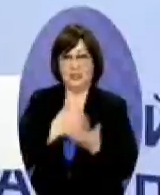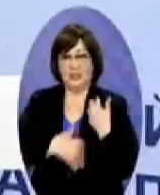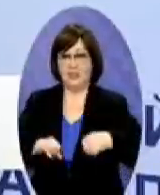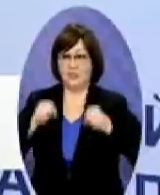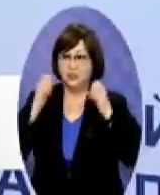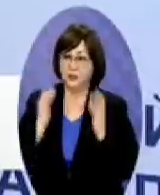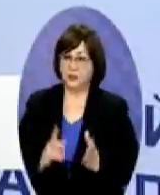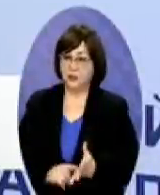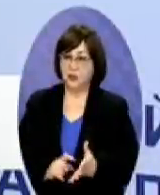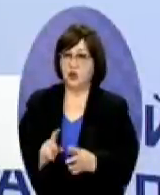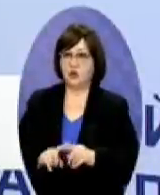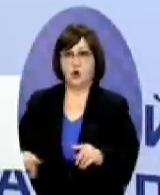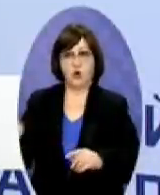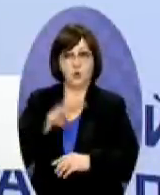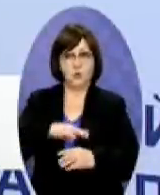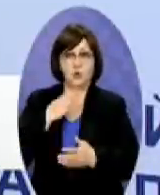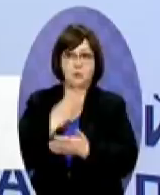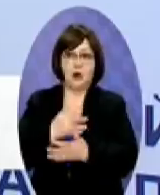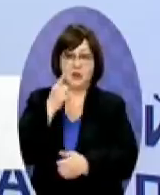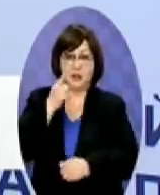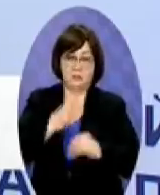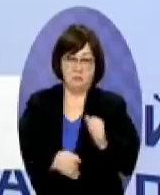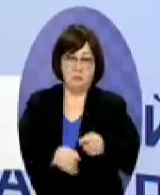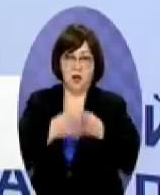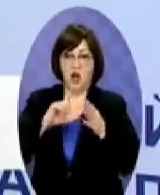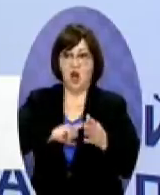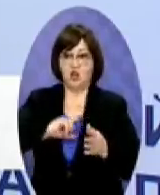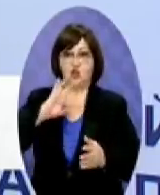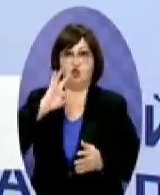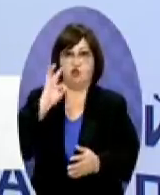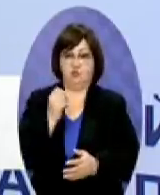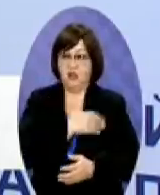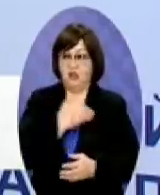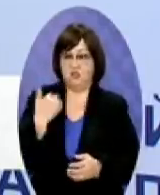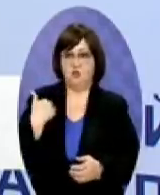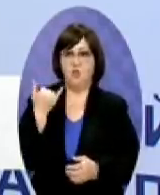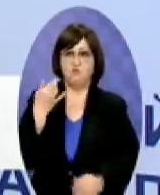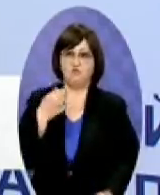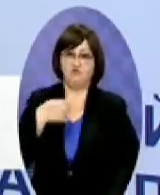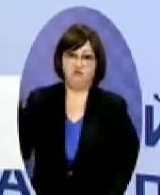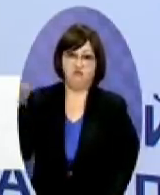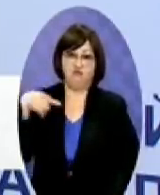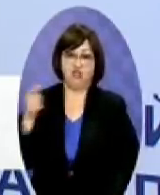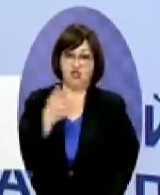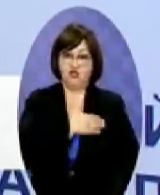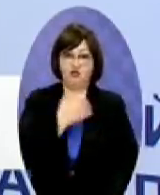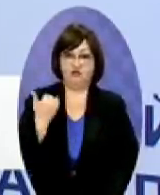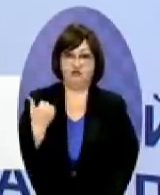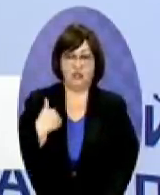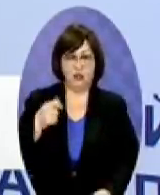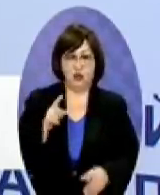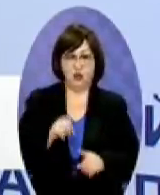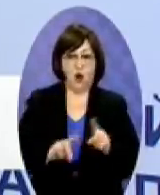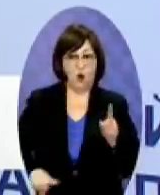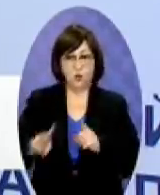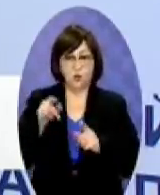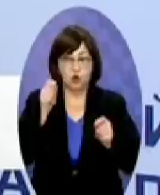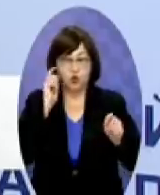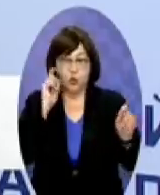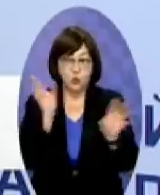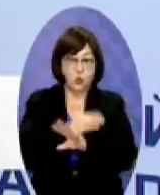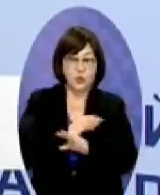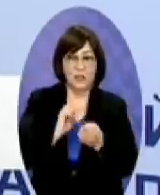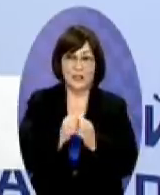бол одоо орон нутагт байж байгаа нэг байшин гэхэд өмчийн эзэн нь Улаанбаатарт байж шээ. Тэгээд тэнд орон нутаг ямар нэгэн зохицуулт хийгээд маневр хийх боломжтой